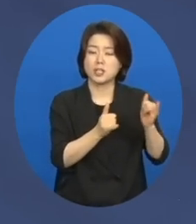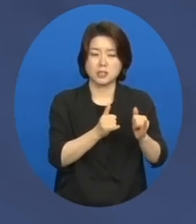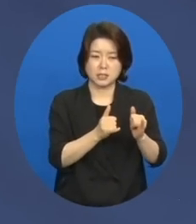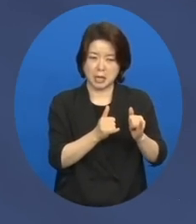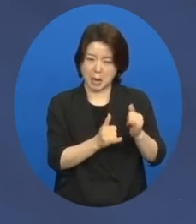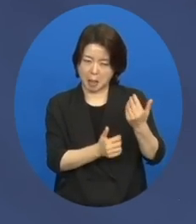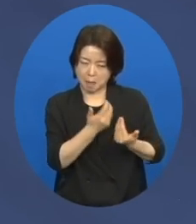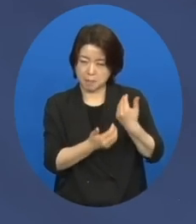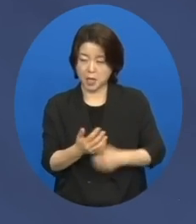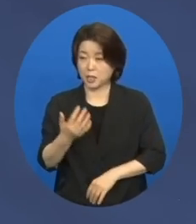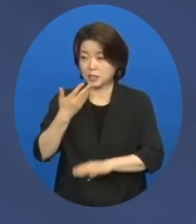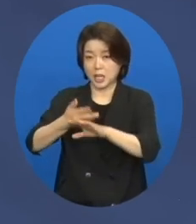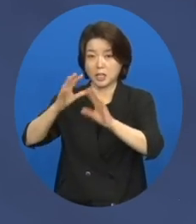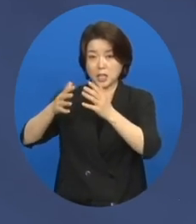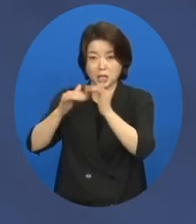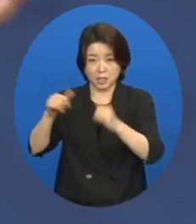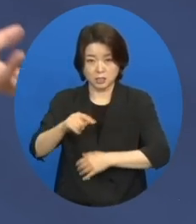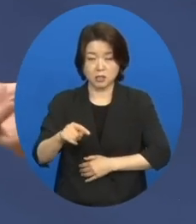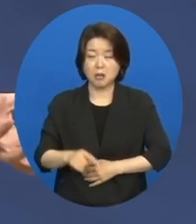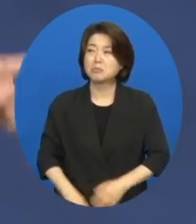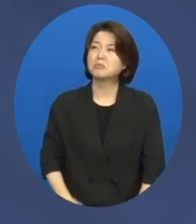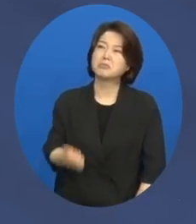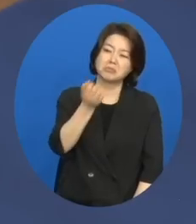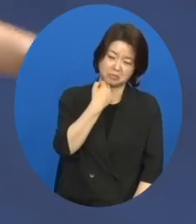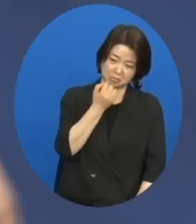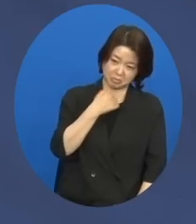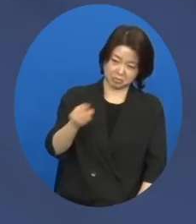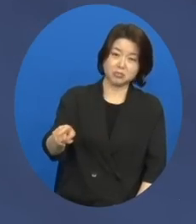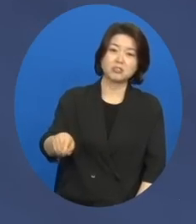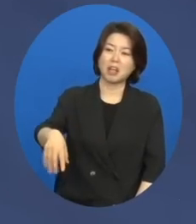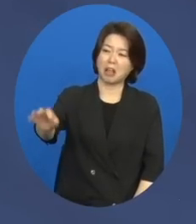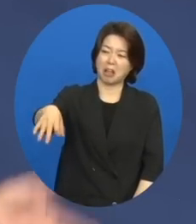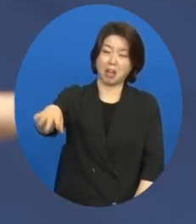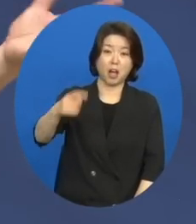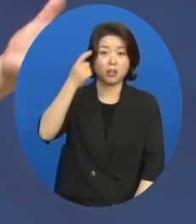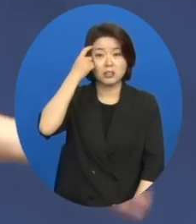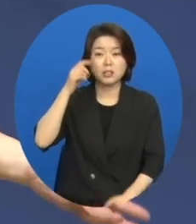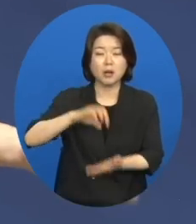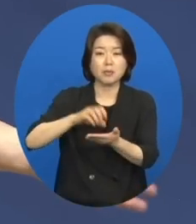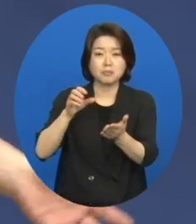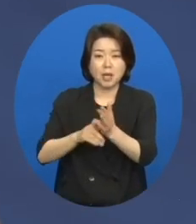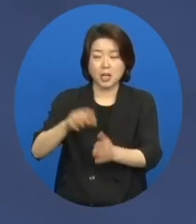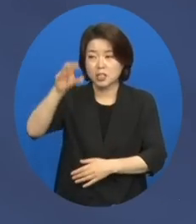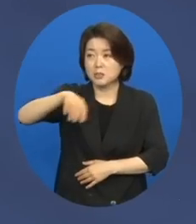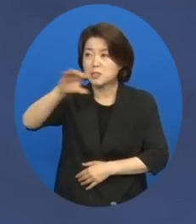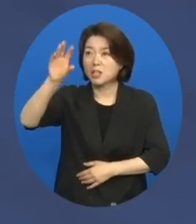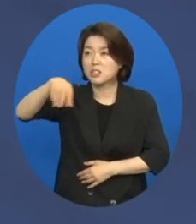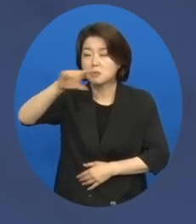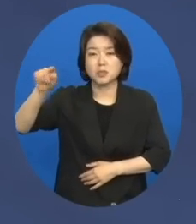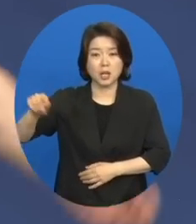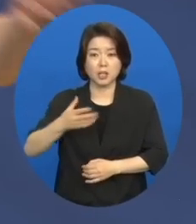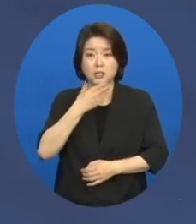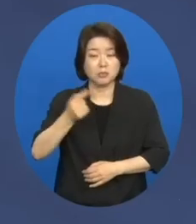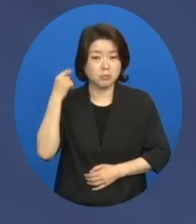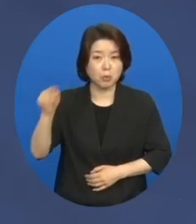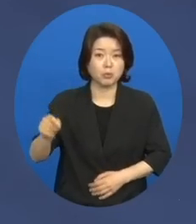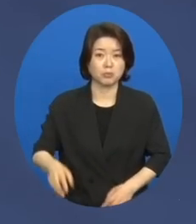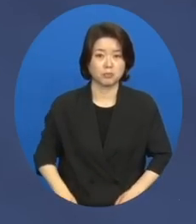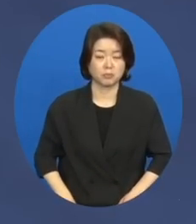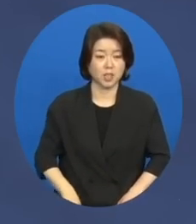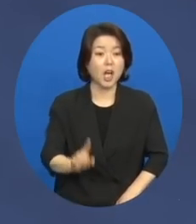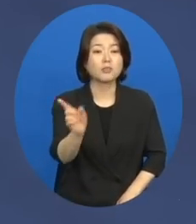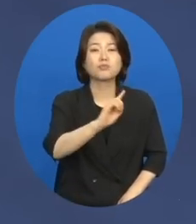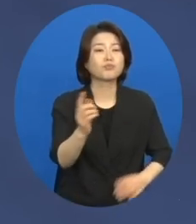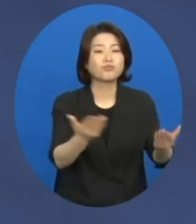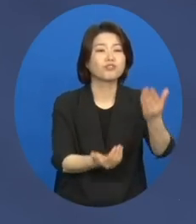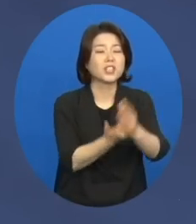거리끼고 이방인에게는 너무 깔깔거리고 웃을 만큼 비웃을 만큼 십자가 십자가 얘기라는 이 복음이 도대체 무슨 일을